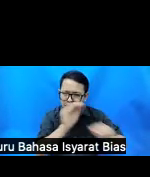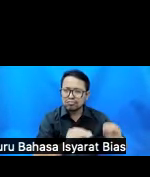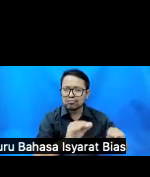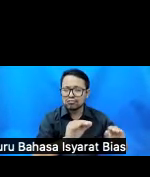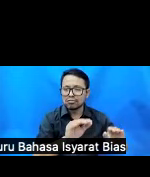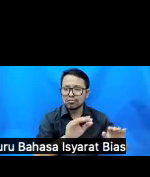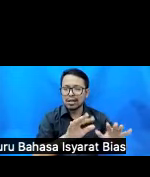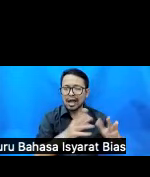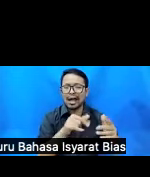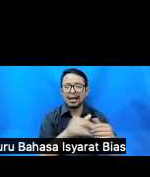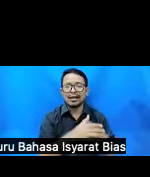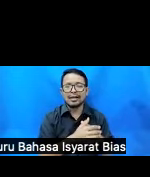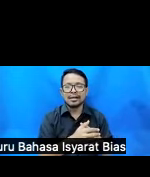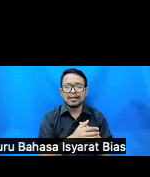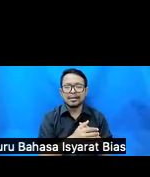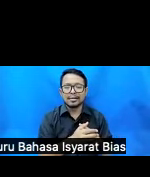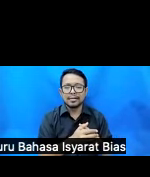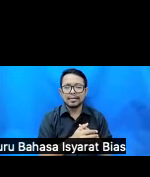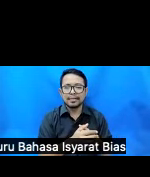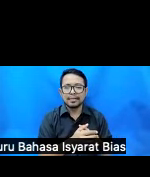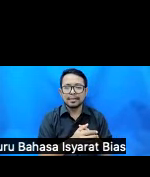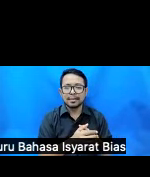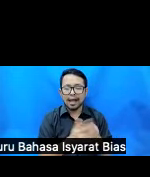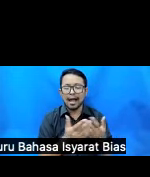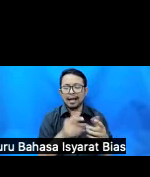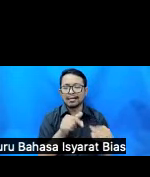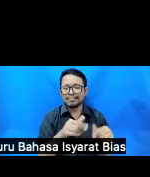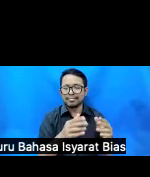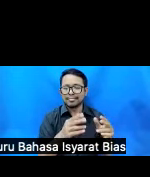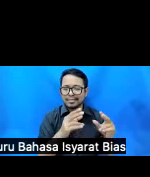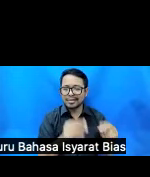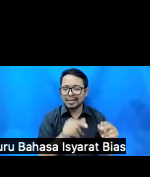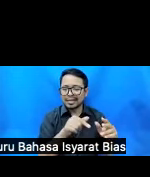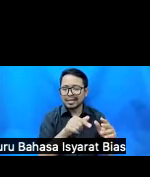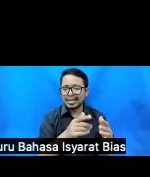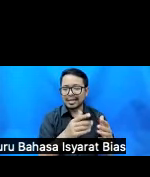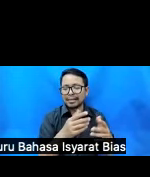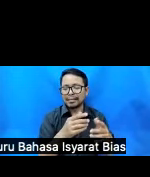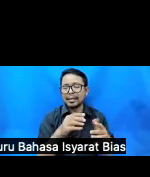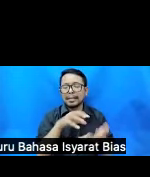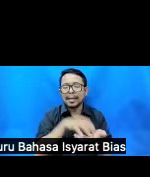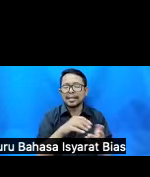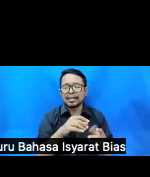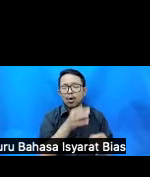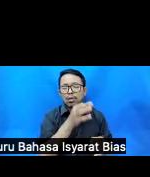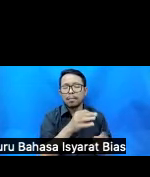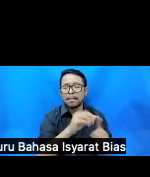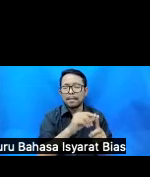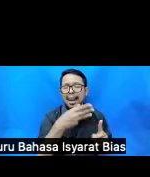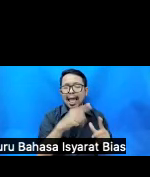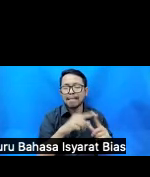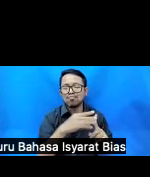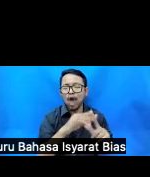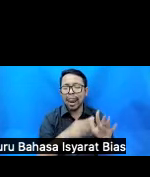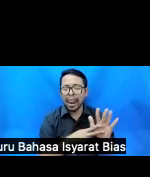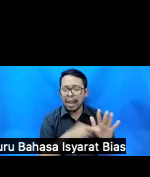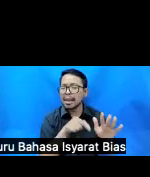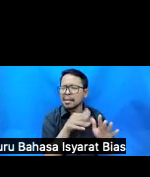ke dalam konteks spasial dari site yang terpilih yang berada di Pelambuan. Dari sini bisa